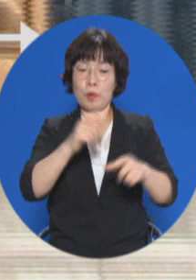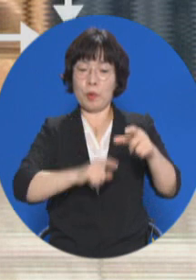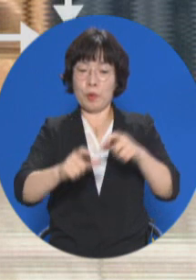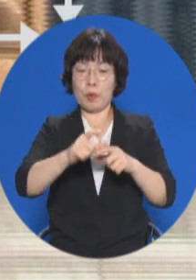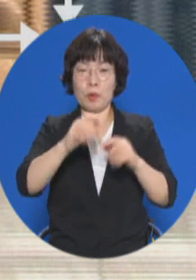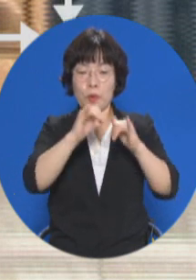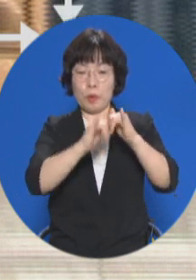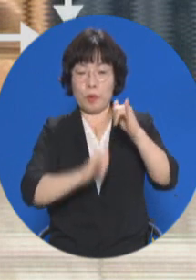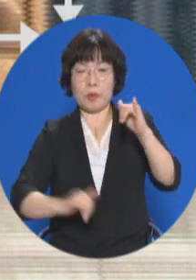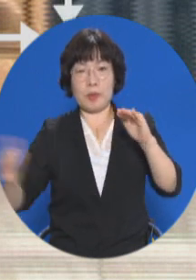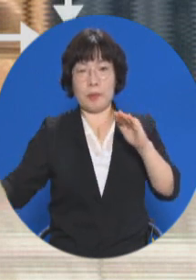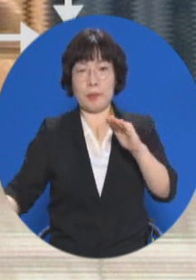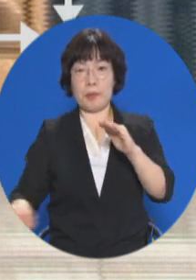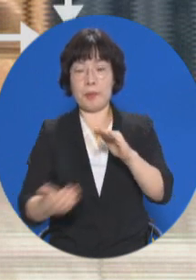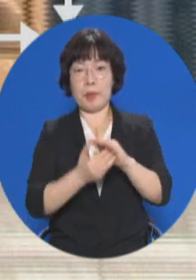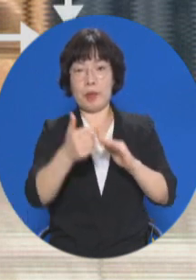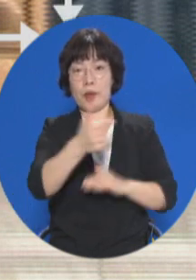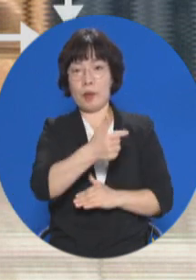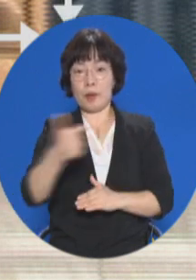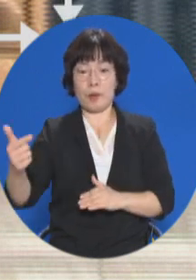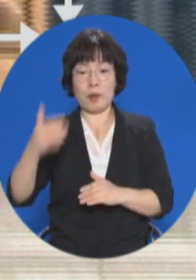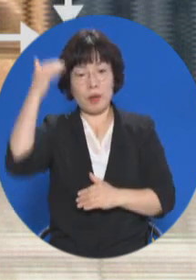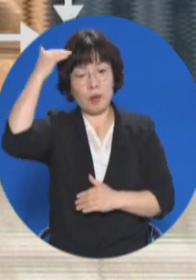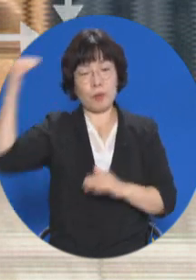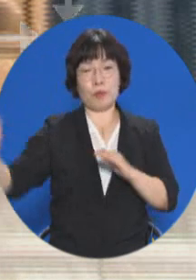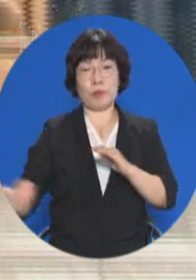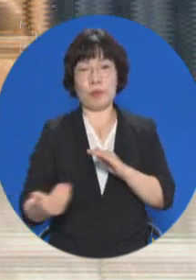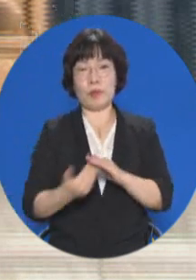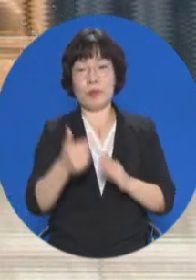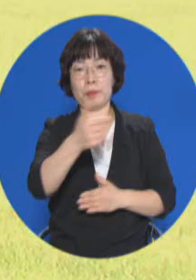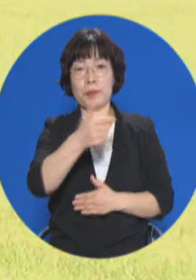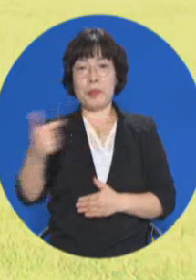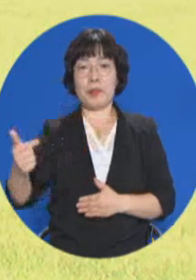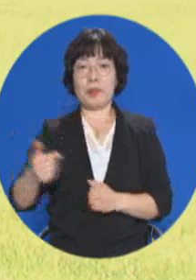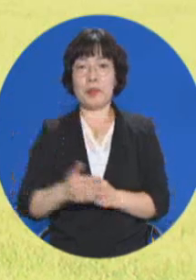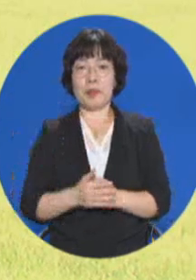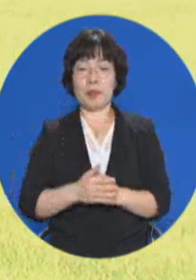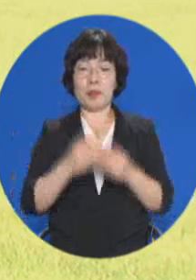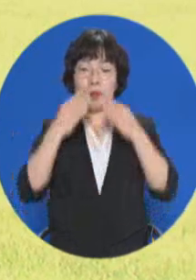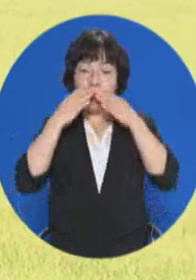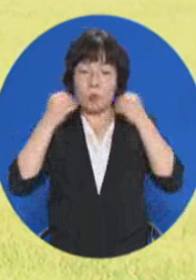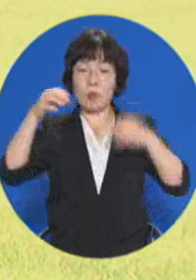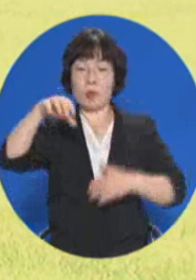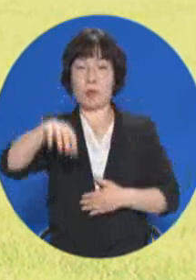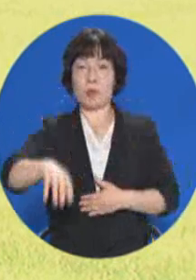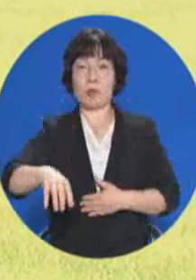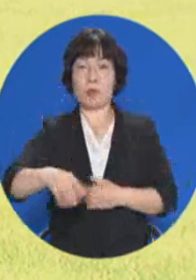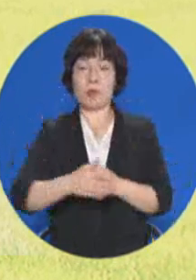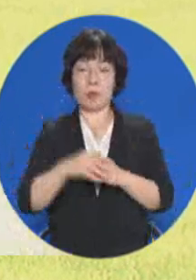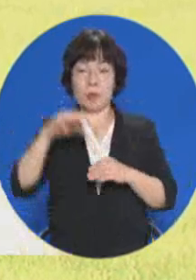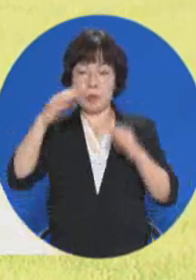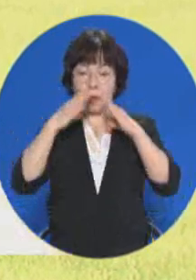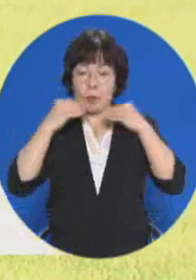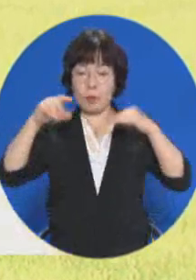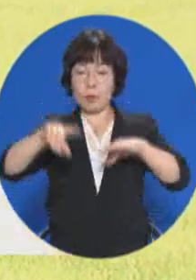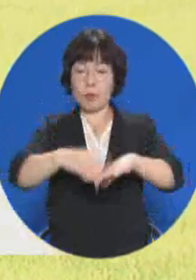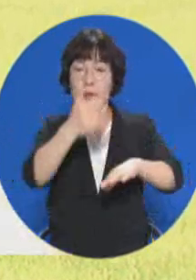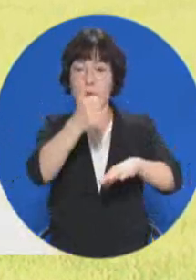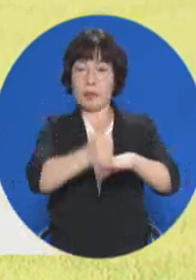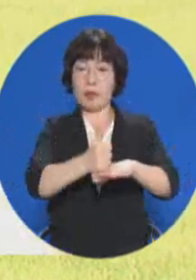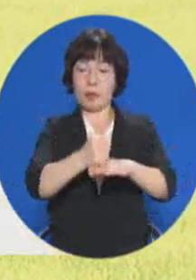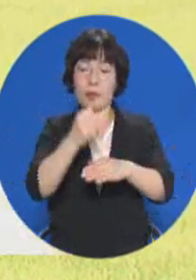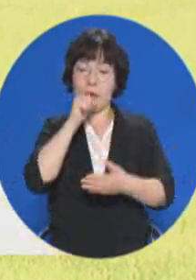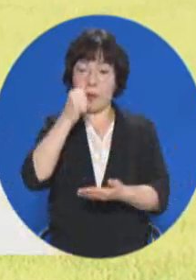있는 세종대왕 동상보다 더 큰 국내 최대 규모입니다. 광화문에만 이 세종대왕상이 있는 줄